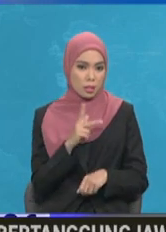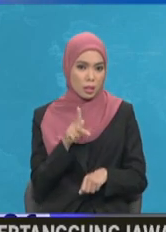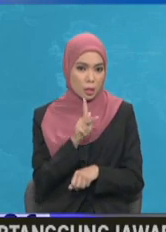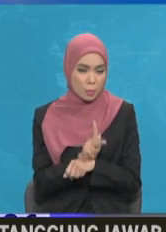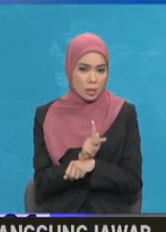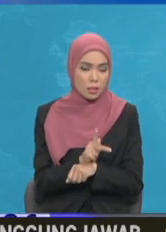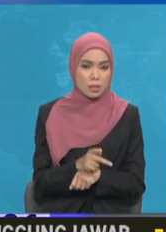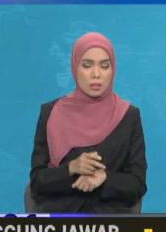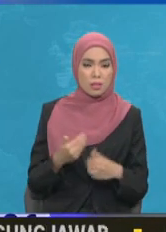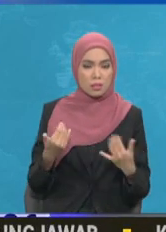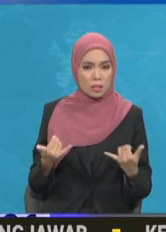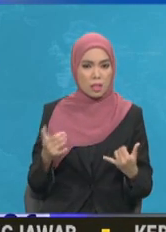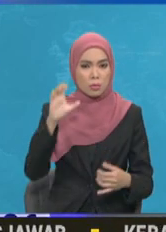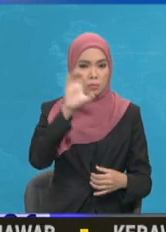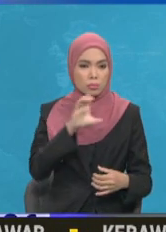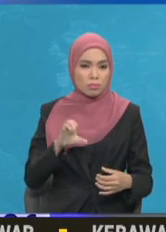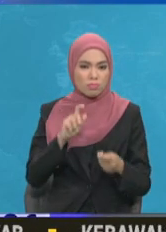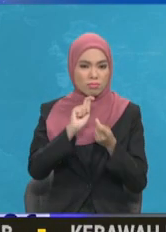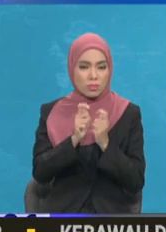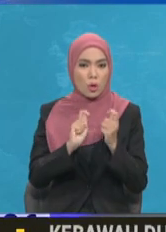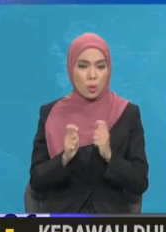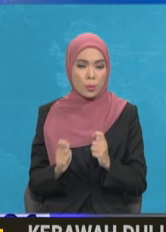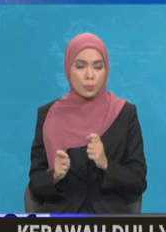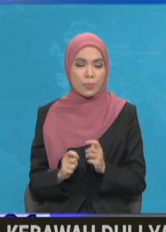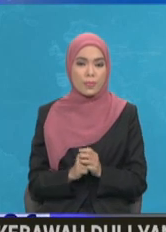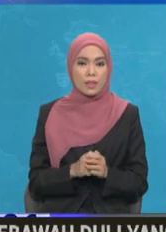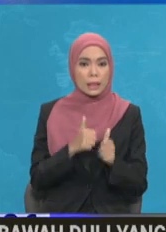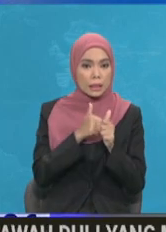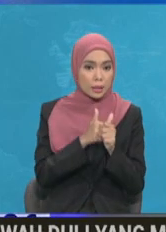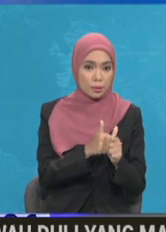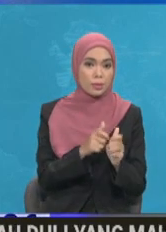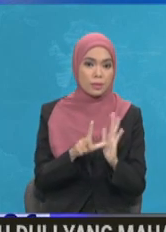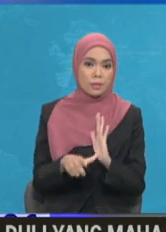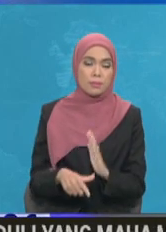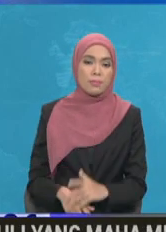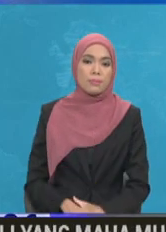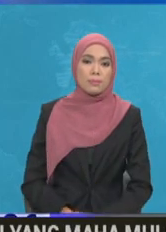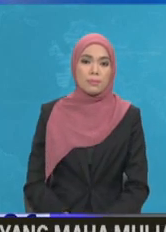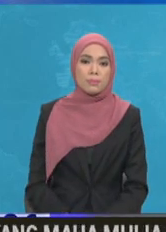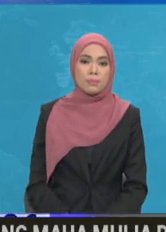dan keadaan cuaca yang tidak menentu ikuti bahan beritanya selepas ini